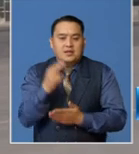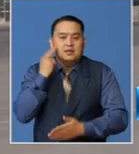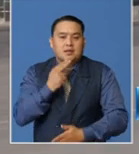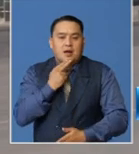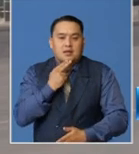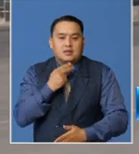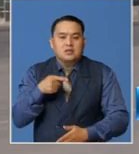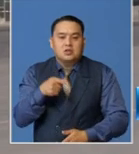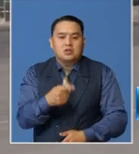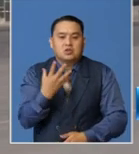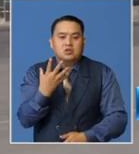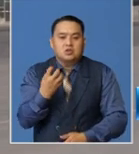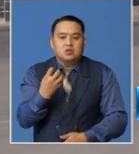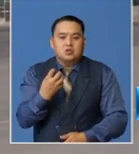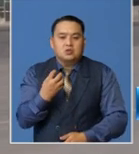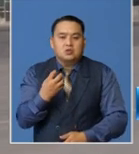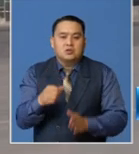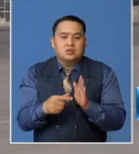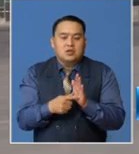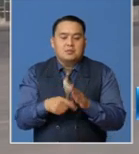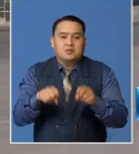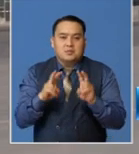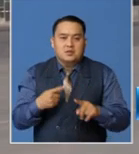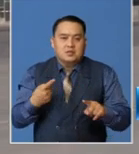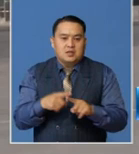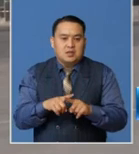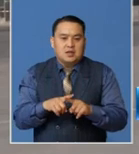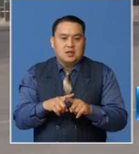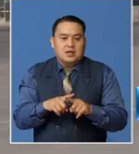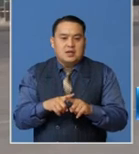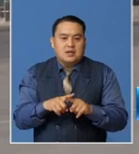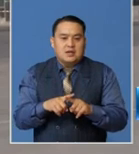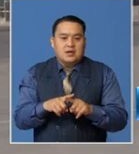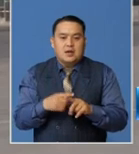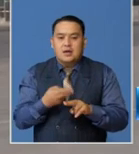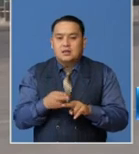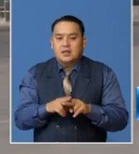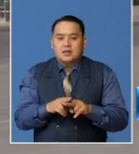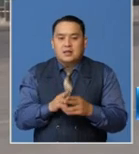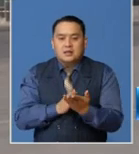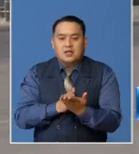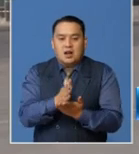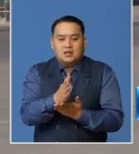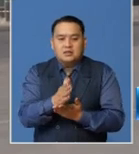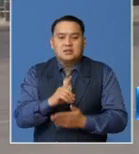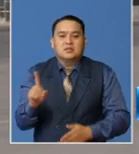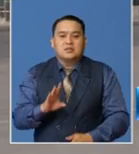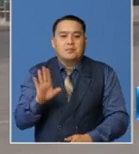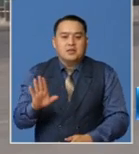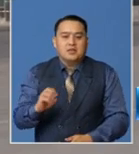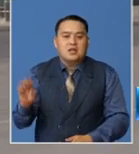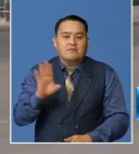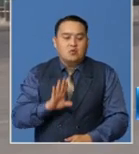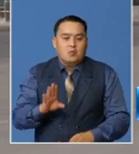пройдено 1447 единиц основной поток это конечно же транзит в западной европы и